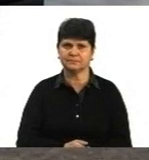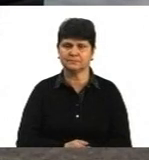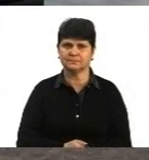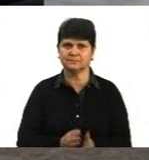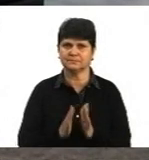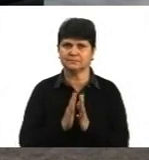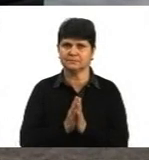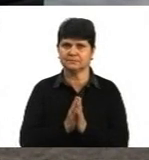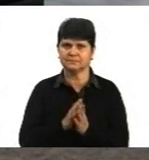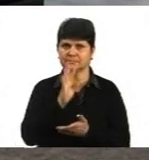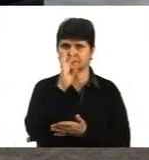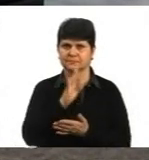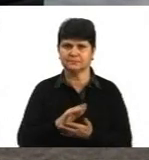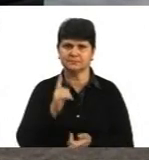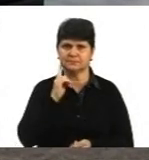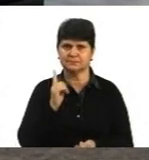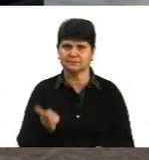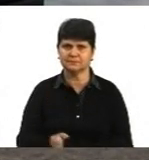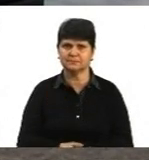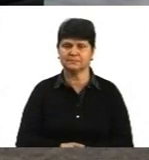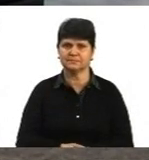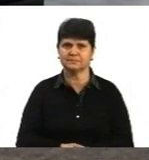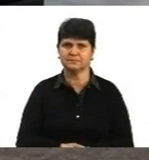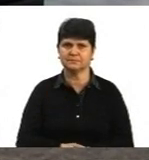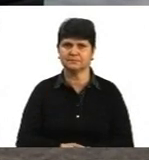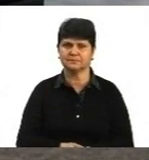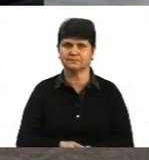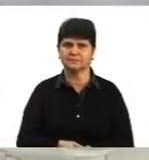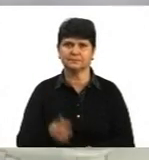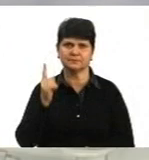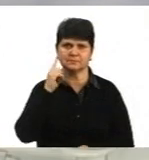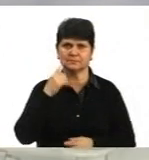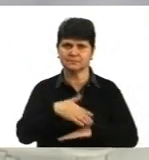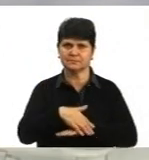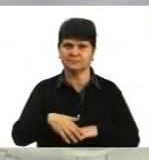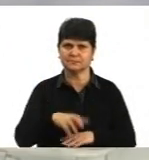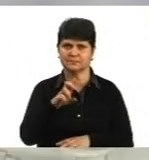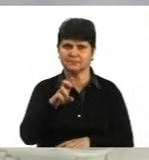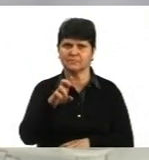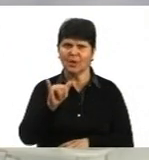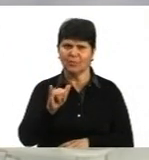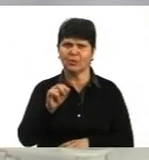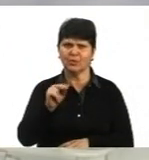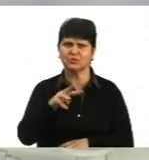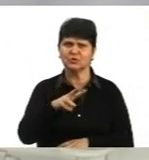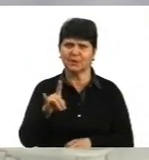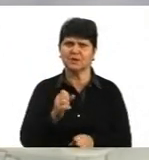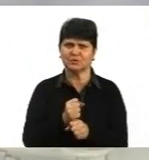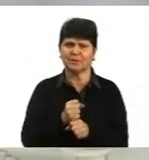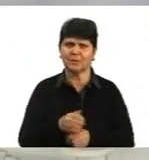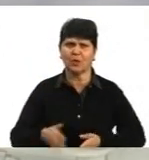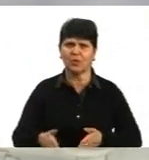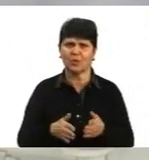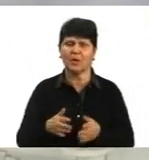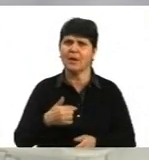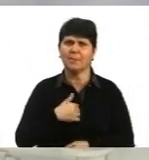щось зробіть. Вибачте, ми вас дуже погано чуємо, єдине, що почули, вулиця Бучми. І що зроблено дорогу. Далі ми не почули. Якщо